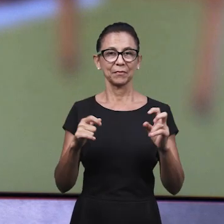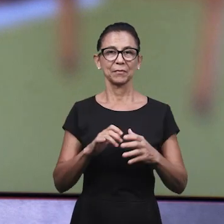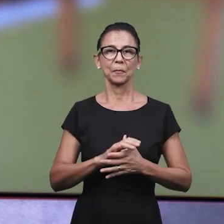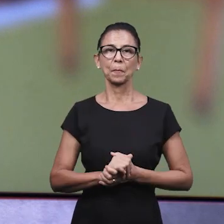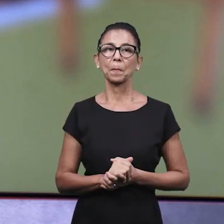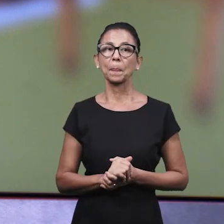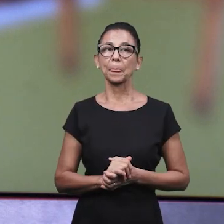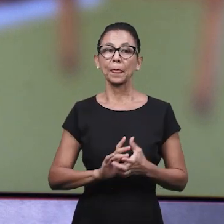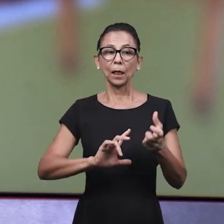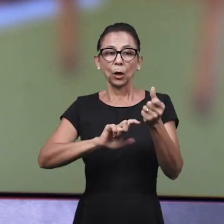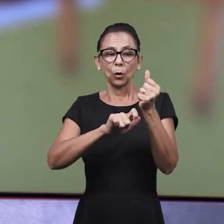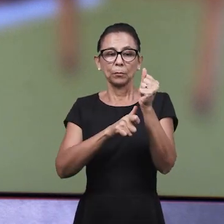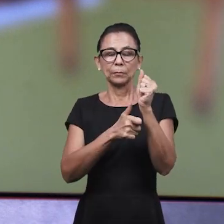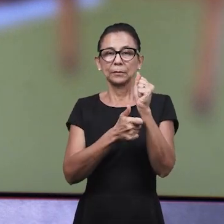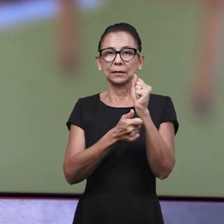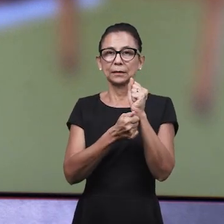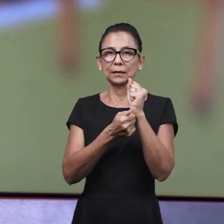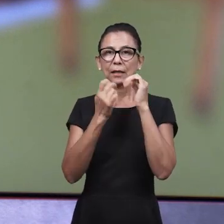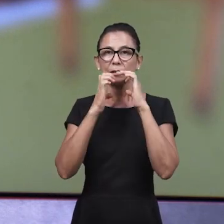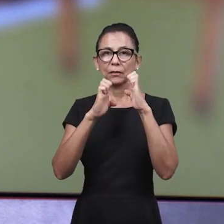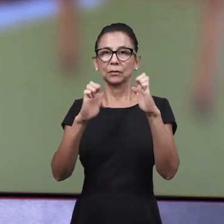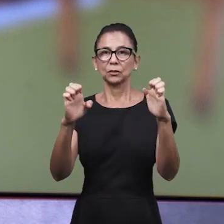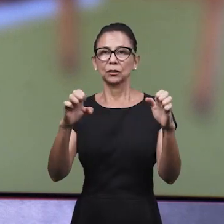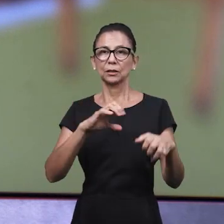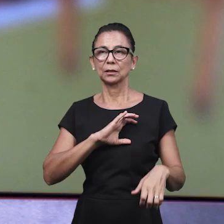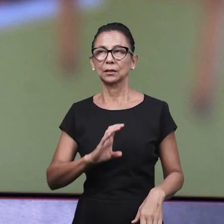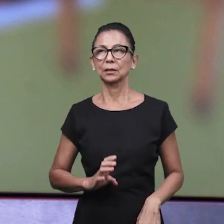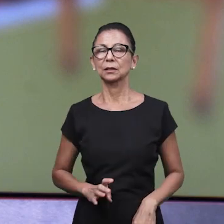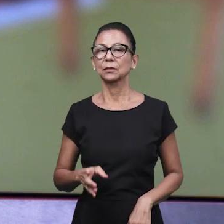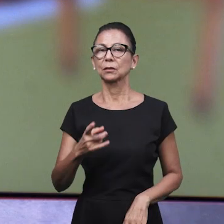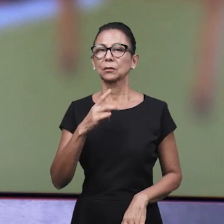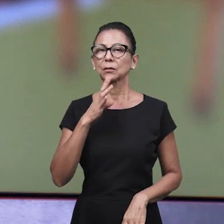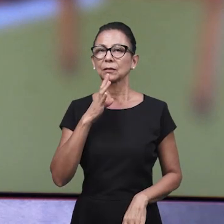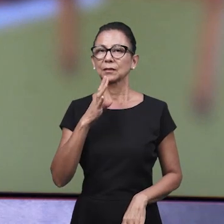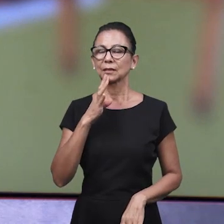Le thème de notre étude, c'est en connaissant